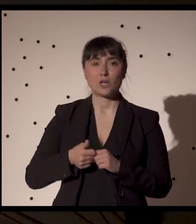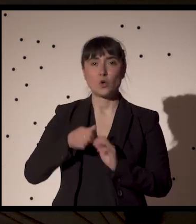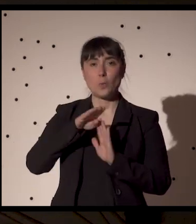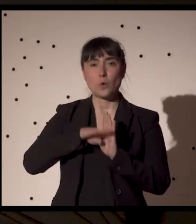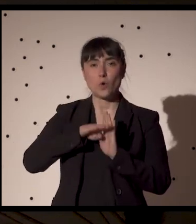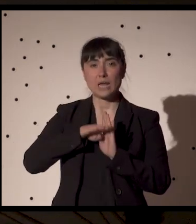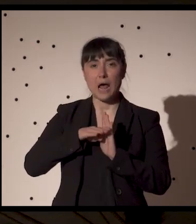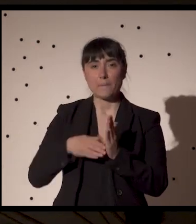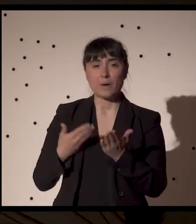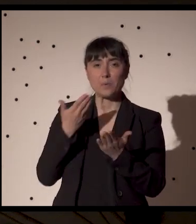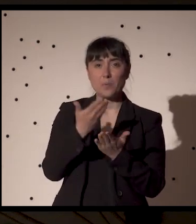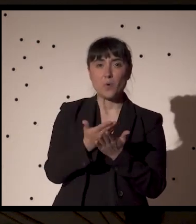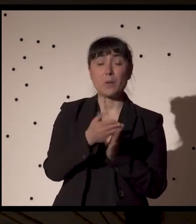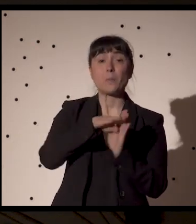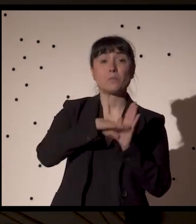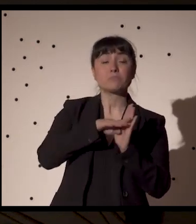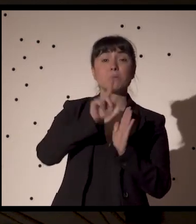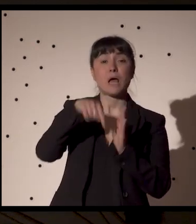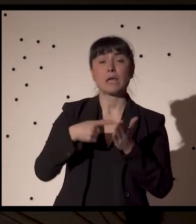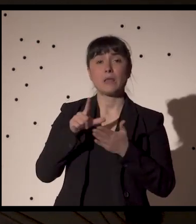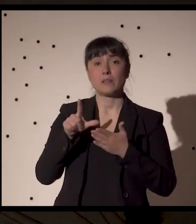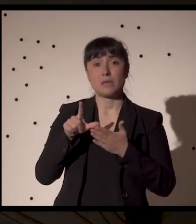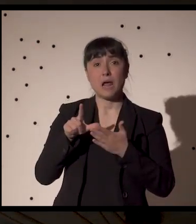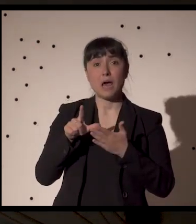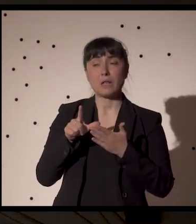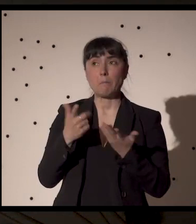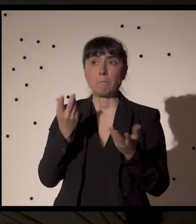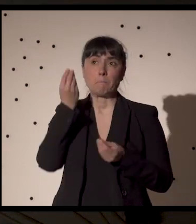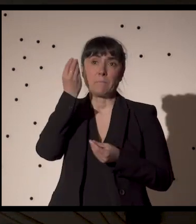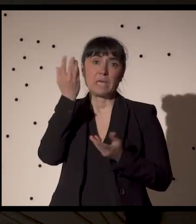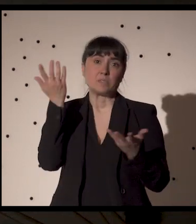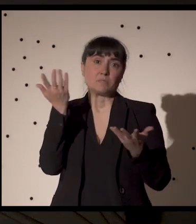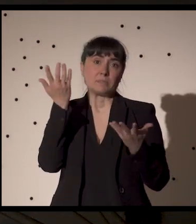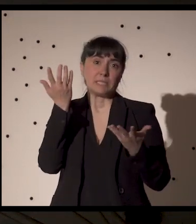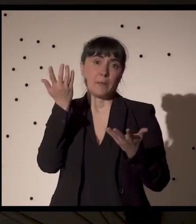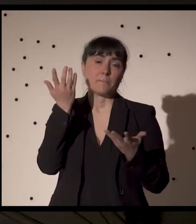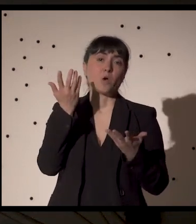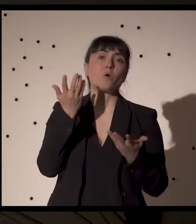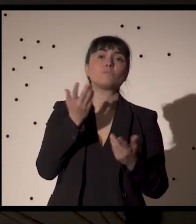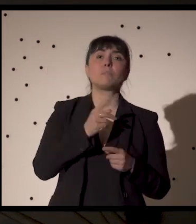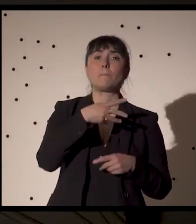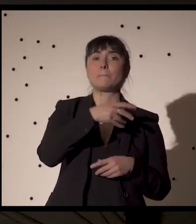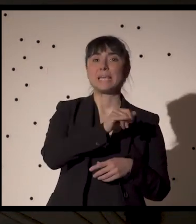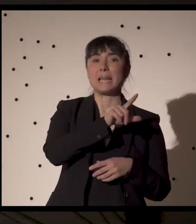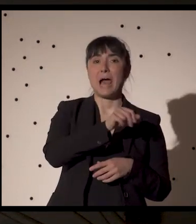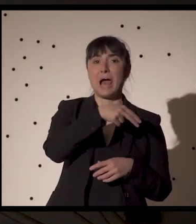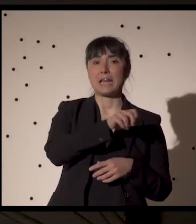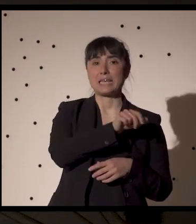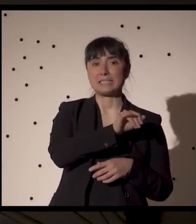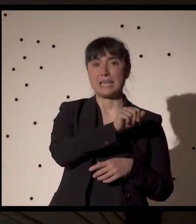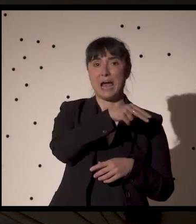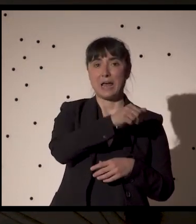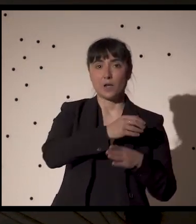letterarie della nostra città e penso ai lavori condivisi con la milanesi penso chiaramente alla nostra